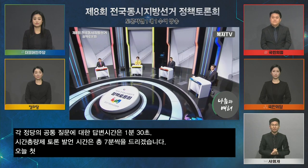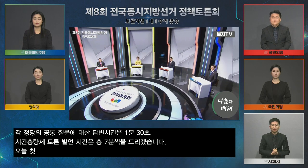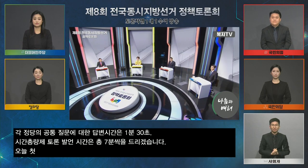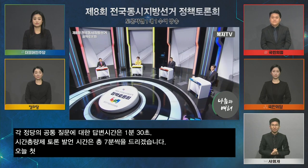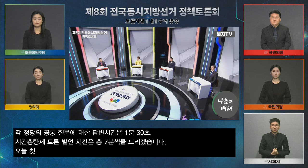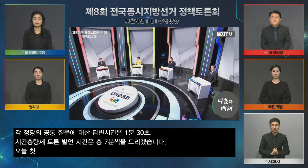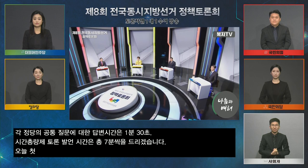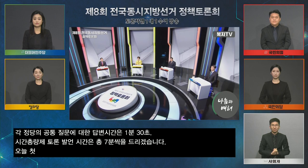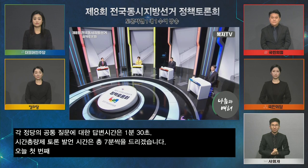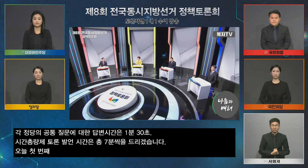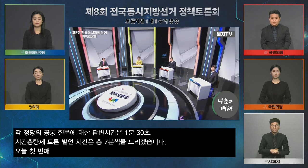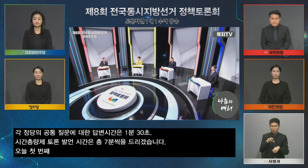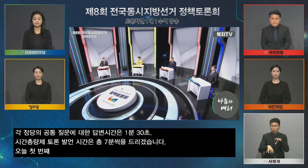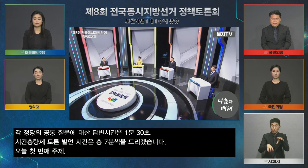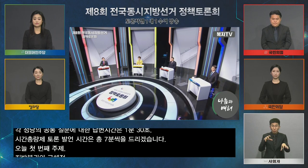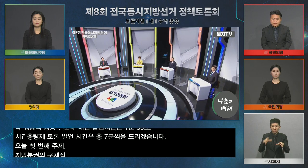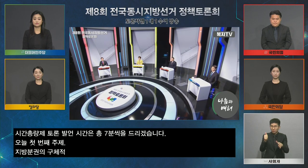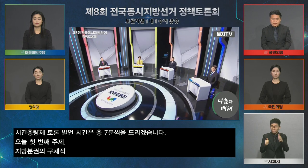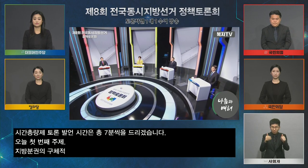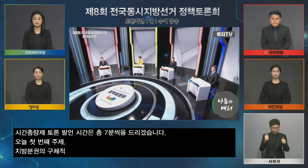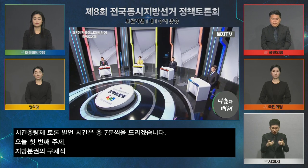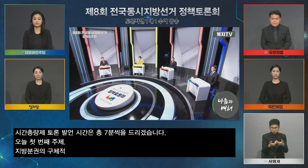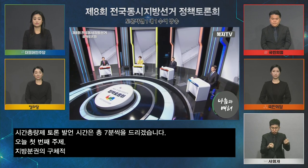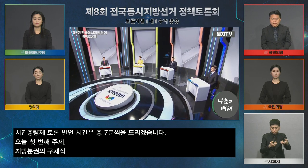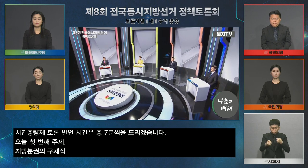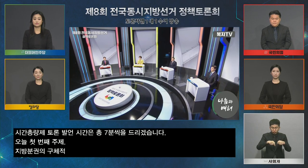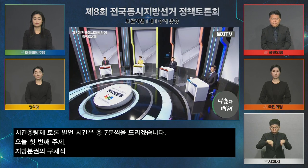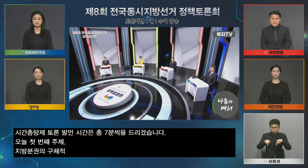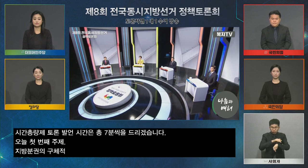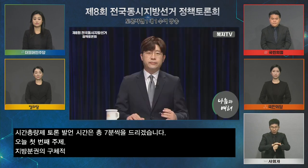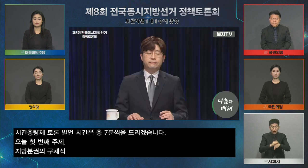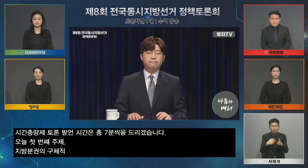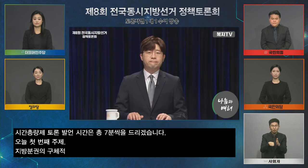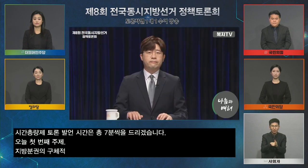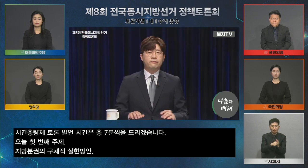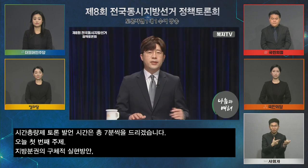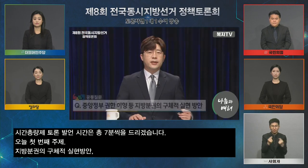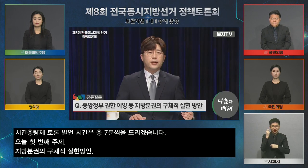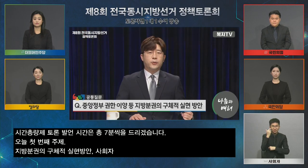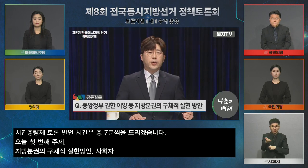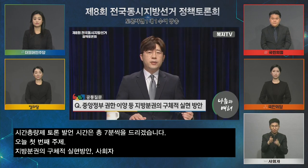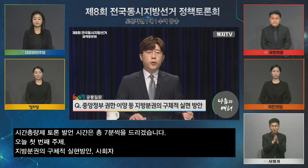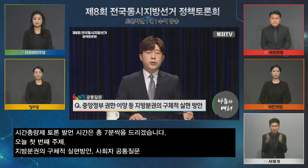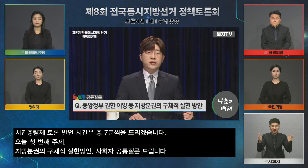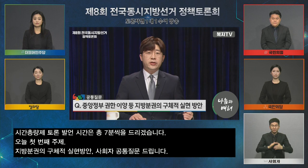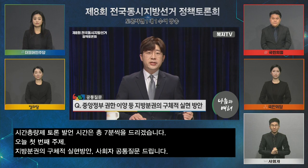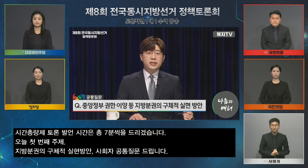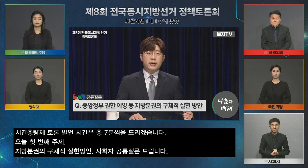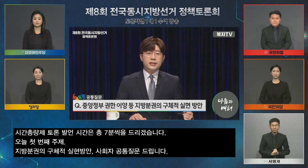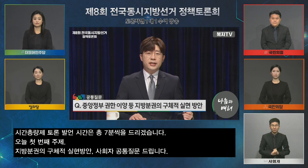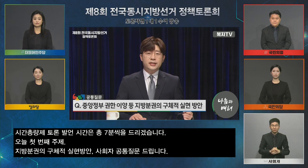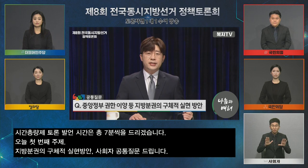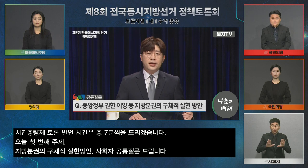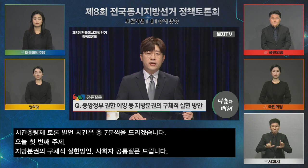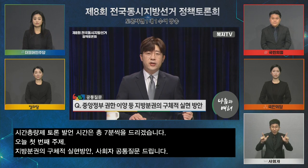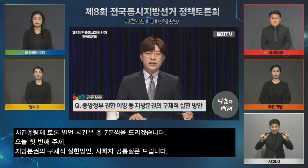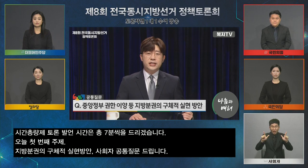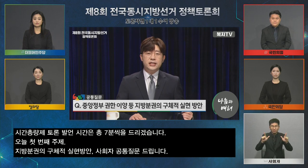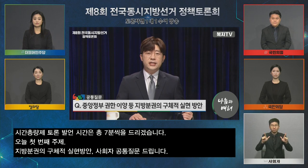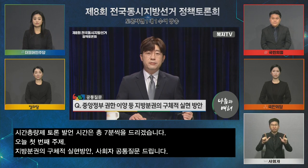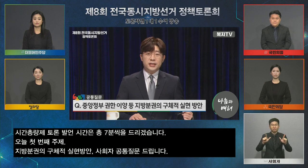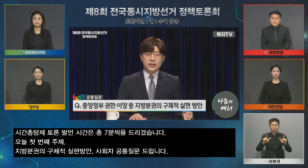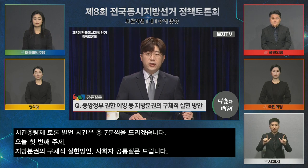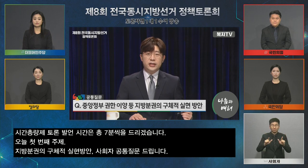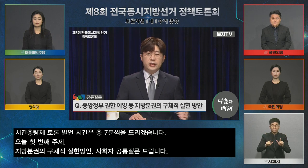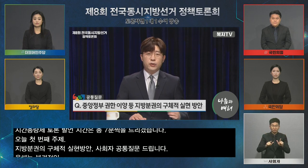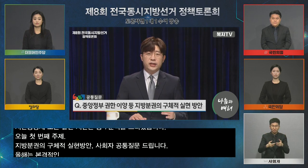구체적 실현 방안, 사회자 공통질문 드립니다. 올해는 본격적인 지방자치 시대가 열린